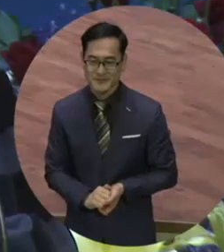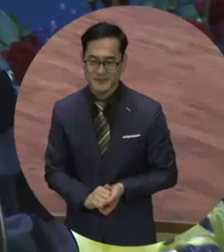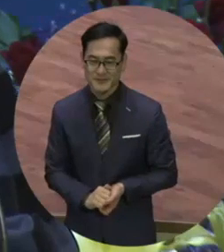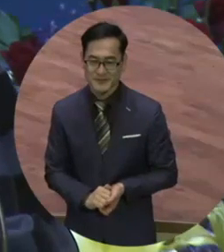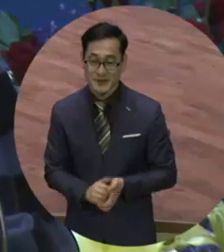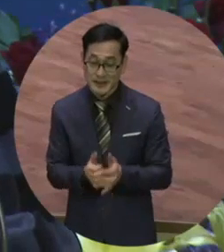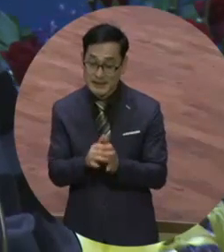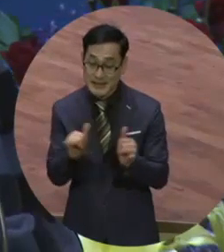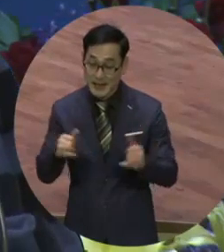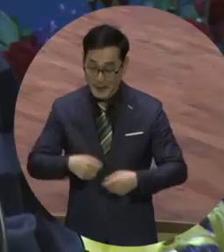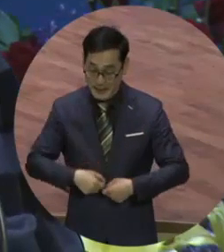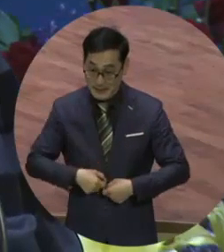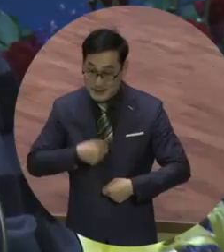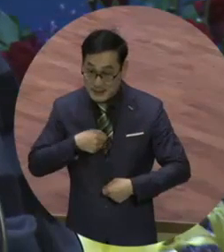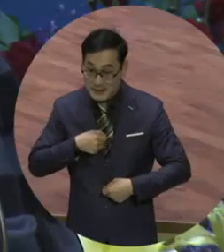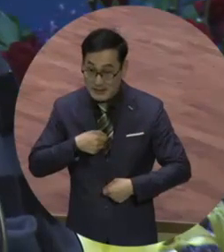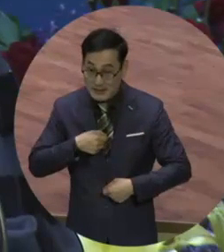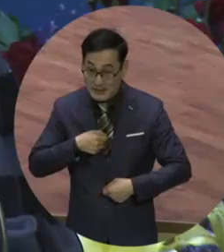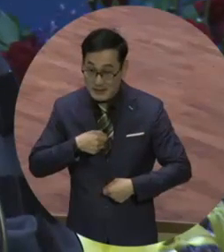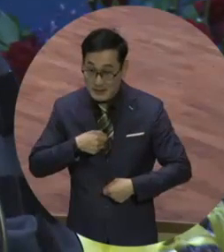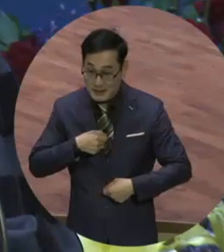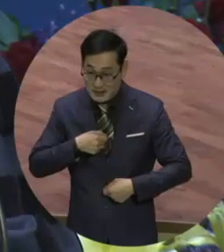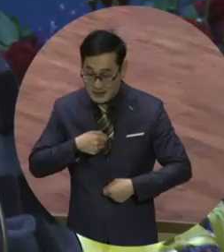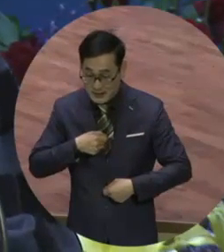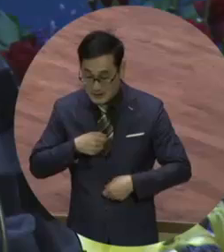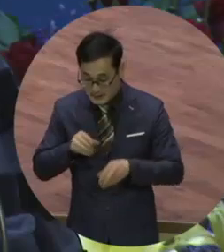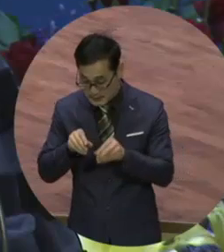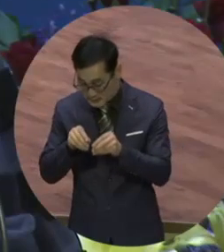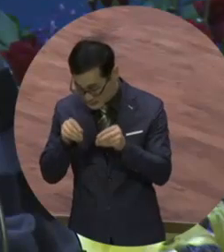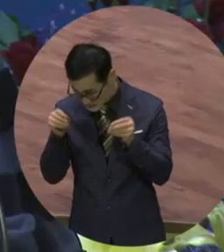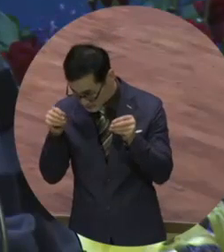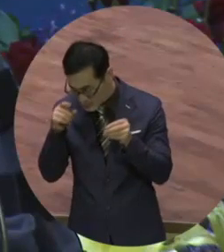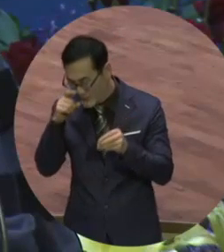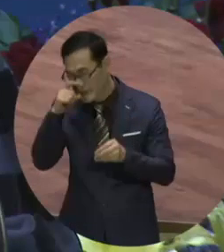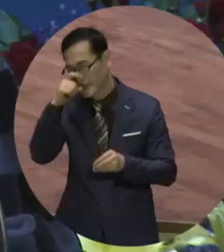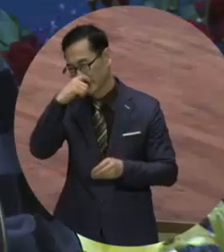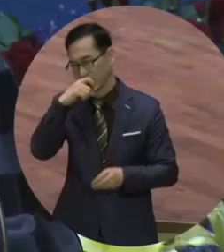인간의 의는 그래서 성경이 말합니다. 더러운 누더기라.